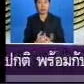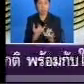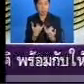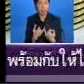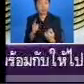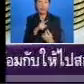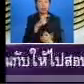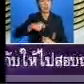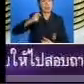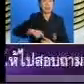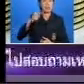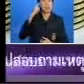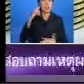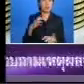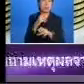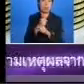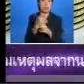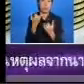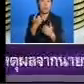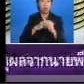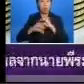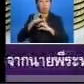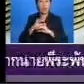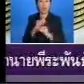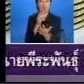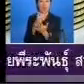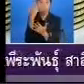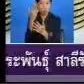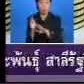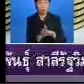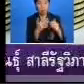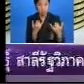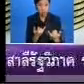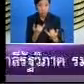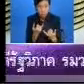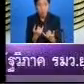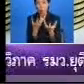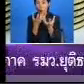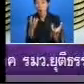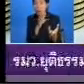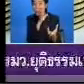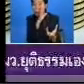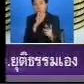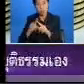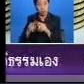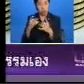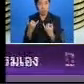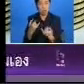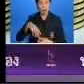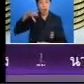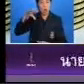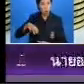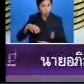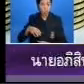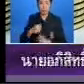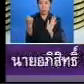ระงับไว้ก่อนนะครับในช่วงนี้นะฮะอีกหนึ่งเรื่องครับเรื่องของสินค้าละเมิดลิขสิทธิ์กันบ้างครับวันนี้เช่นเดียวกันนะกรมทรัพย์สินทางปัญญานะครับมีการทำลายของ